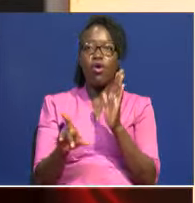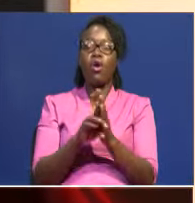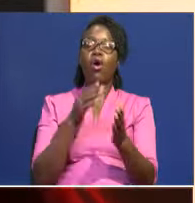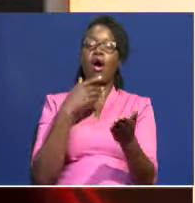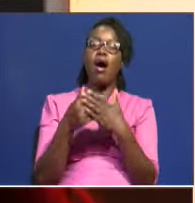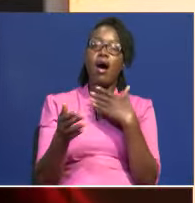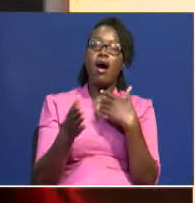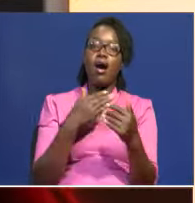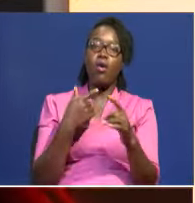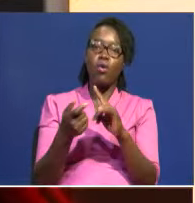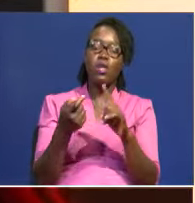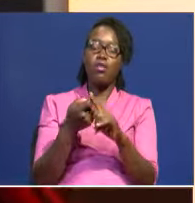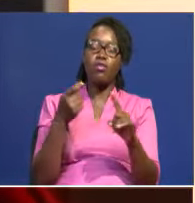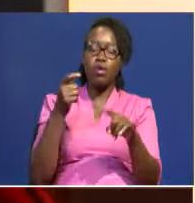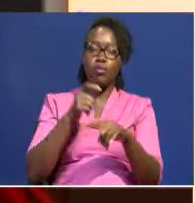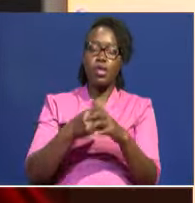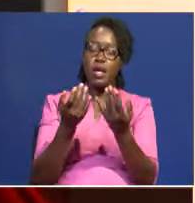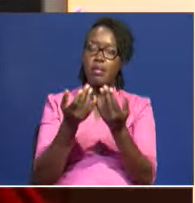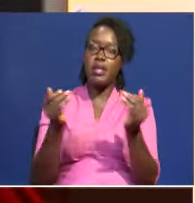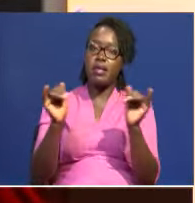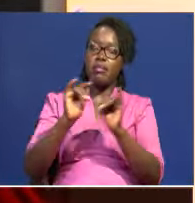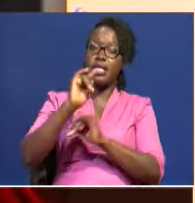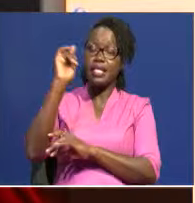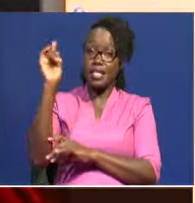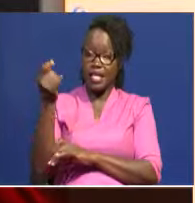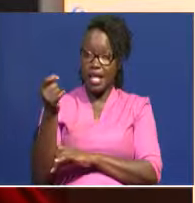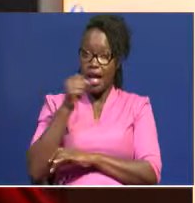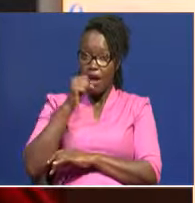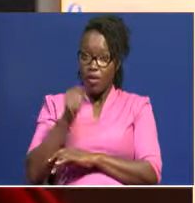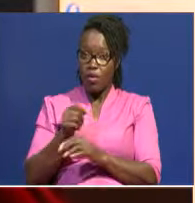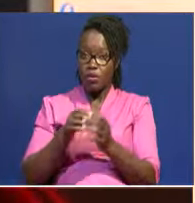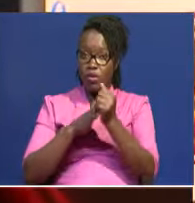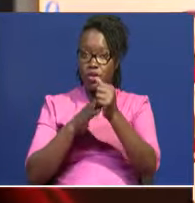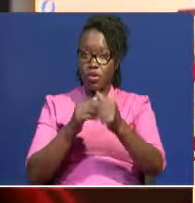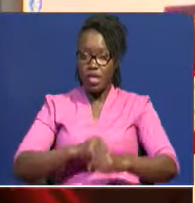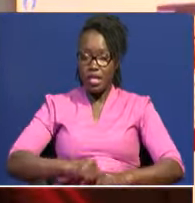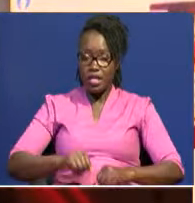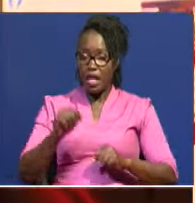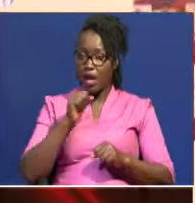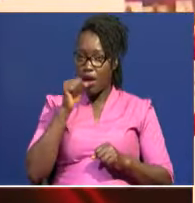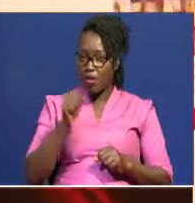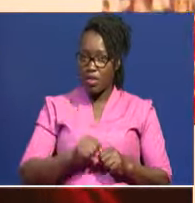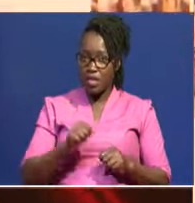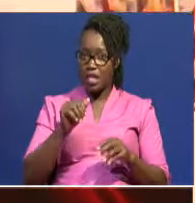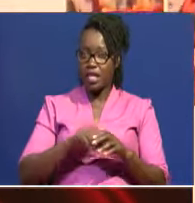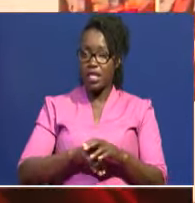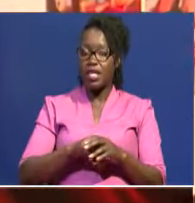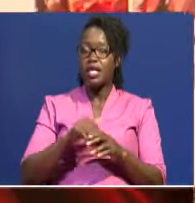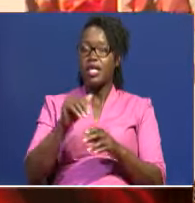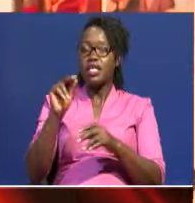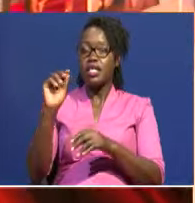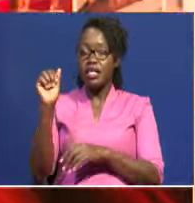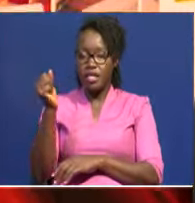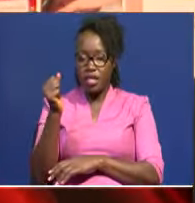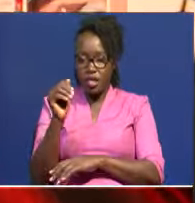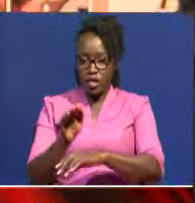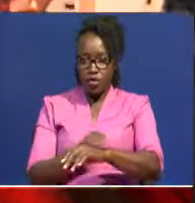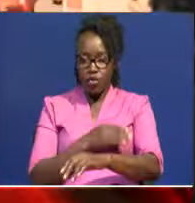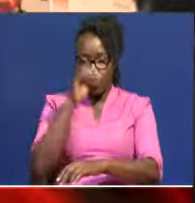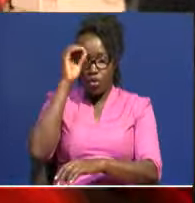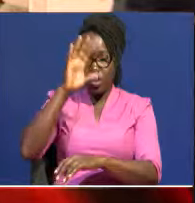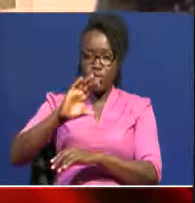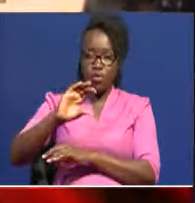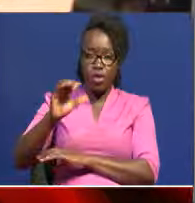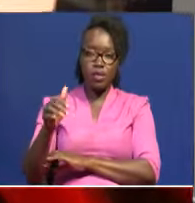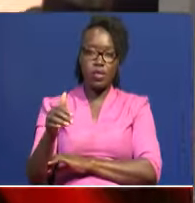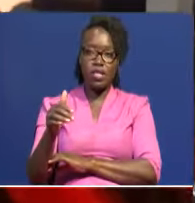hilo tangu Kenya inyakue uhuru. Wazee hao wakiongozwa na mwenyekiti wa wazee wa jamii ya Kiama Kiama katika kaunti ya Kiambu Shamte